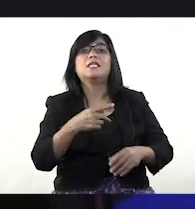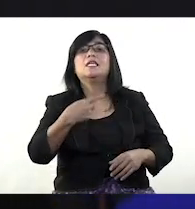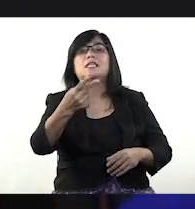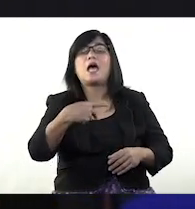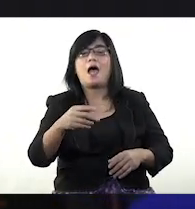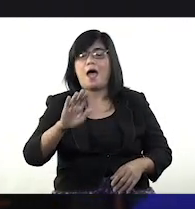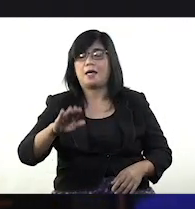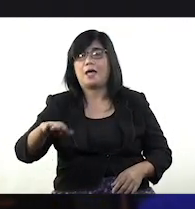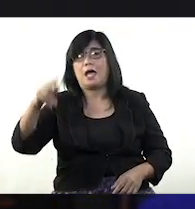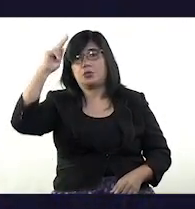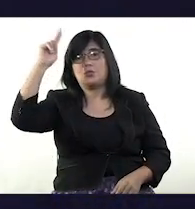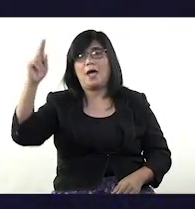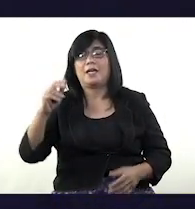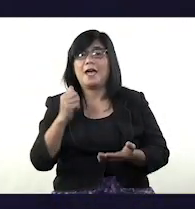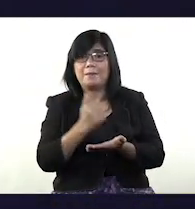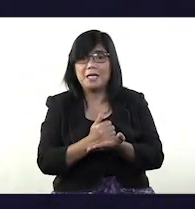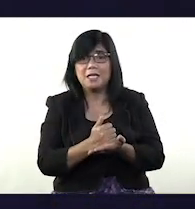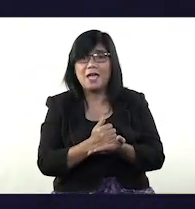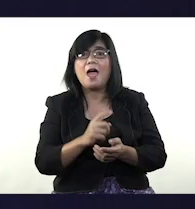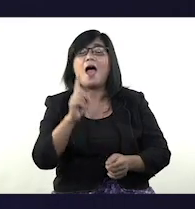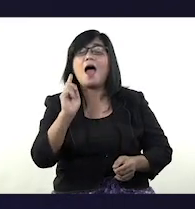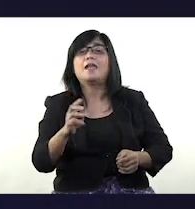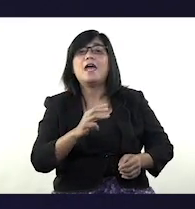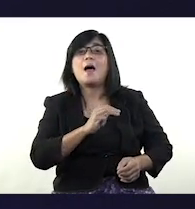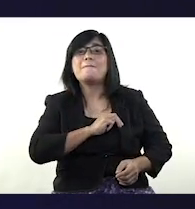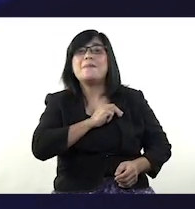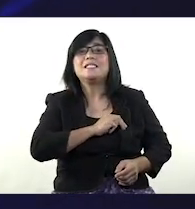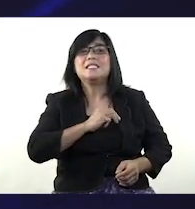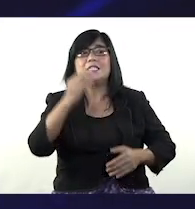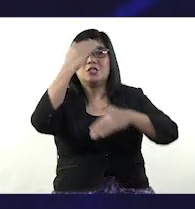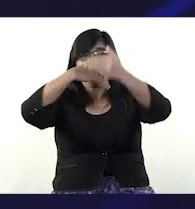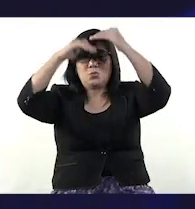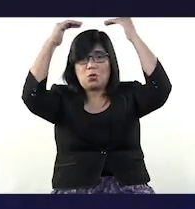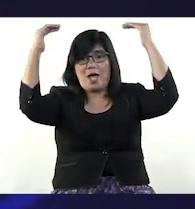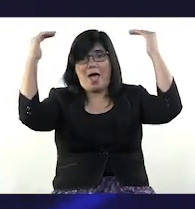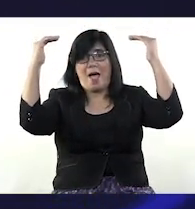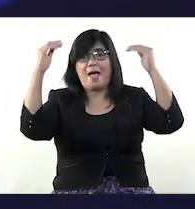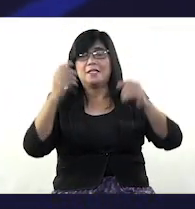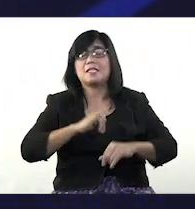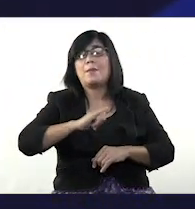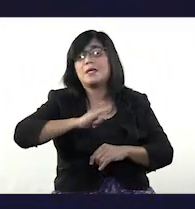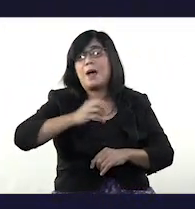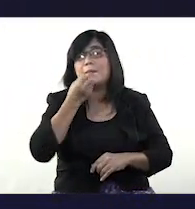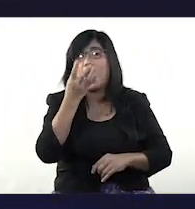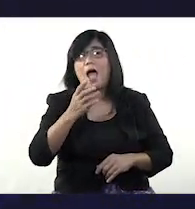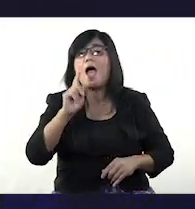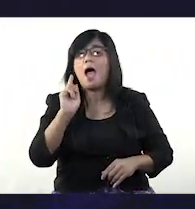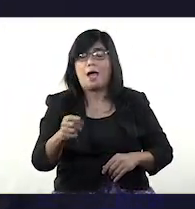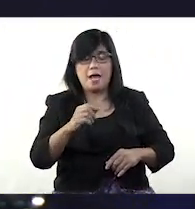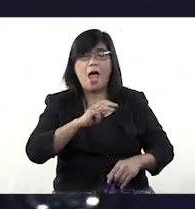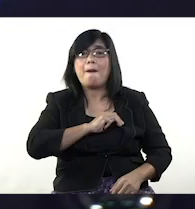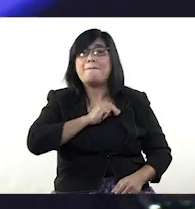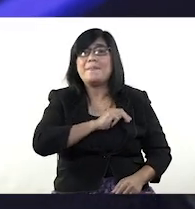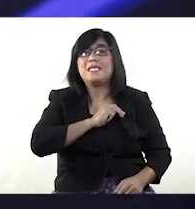misi surga Friends 7 sama saya tahu tangan kananmu didada sama-sama bila ada misi shortcut o 10 tangan